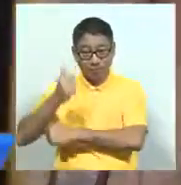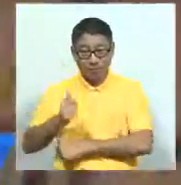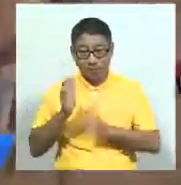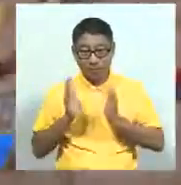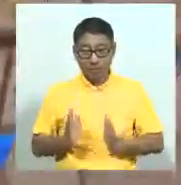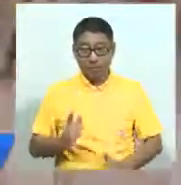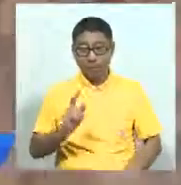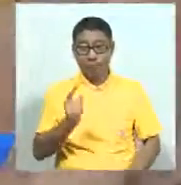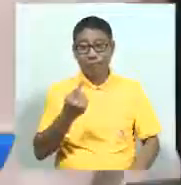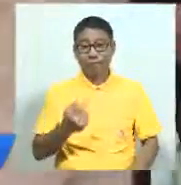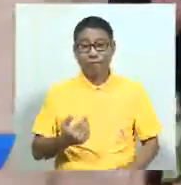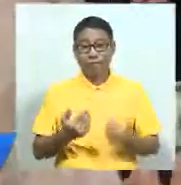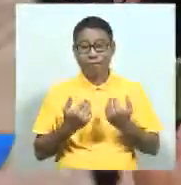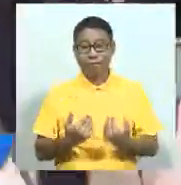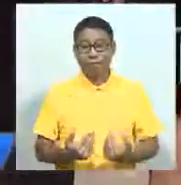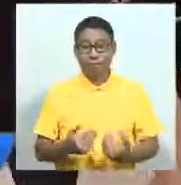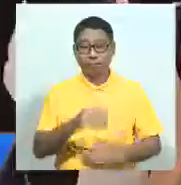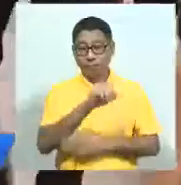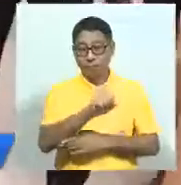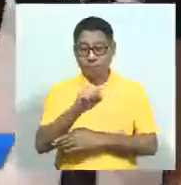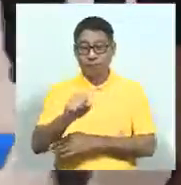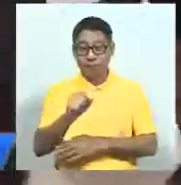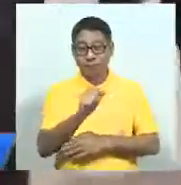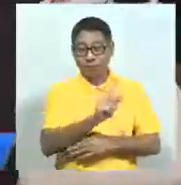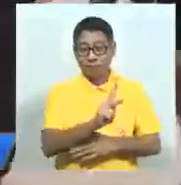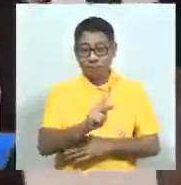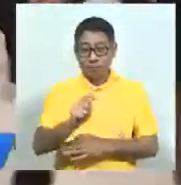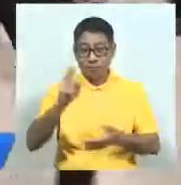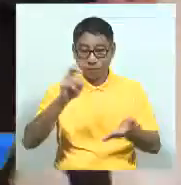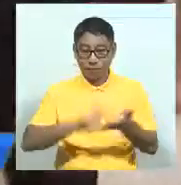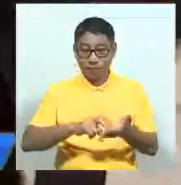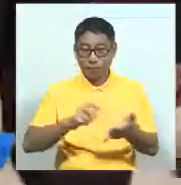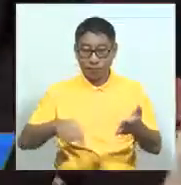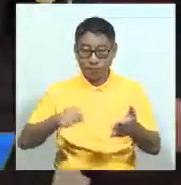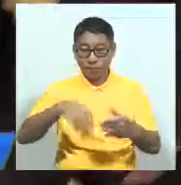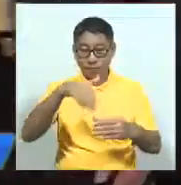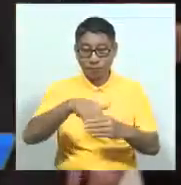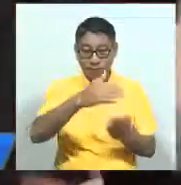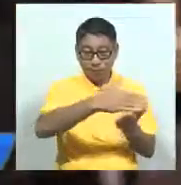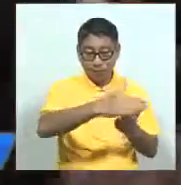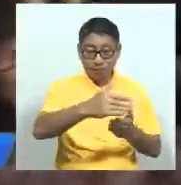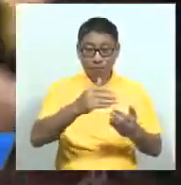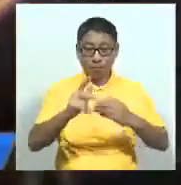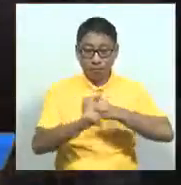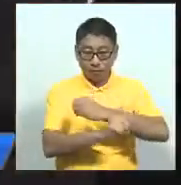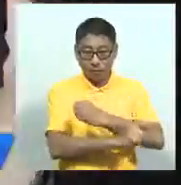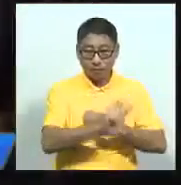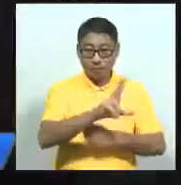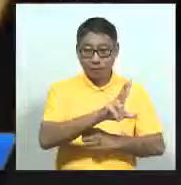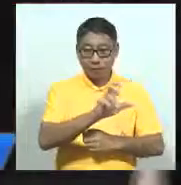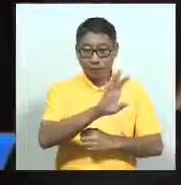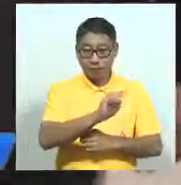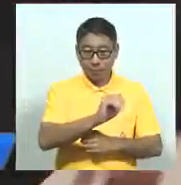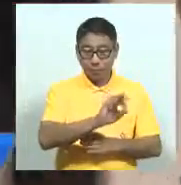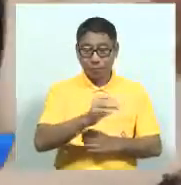นใหม่ด้วยเมื่อสักครู่นะครับขณะที่ส.ส.ที่กกต.ประกาศรับรองผลการเลือกตั้งทั้งแบบแบ่งเขตเลือกตั้ง349คน